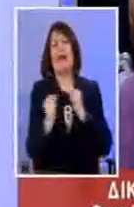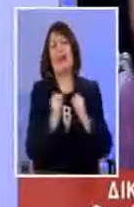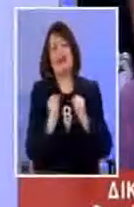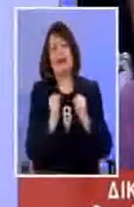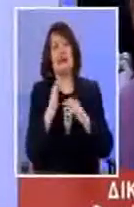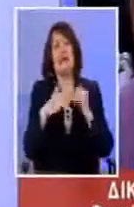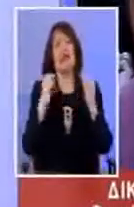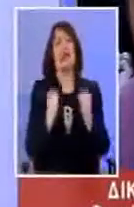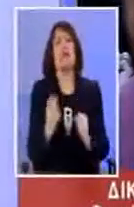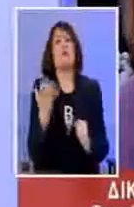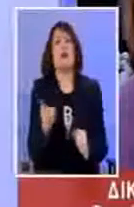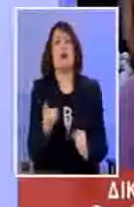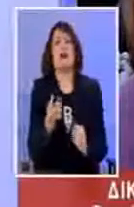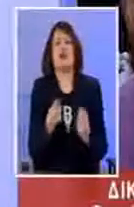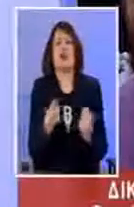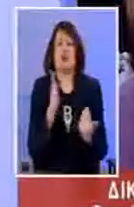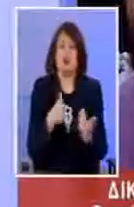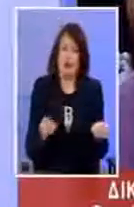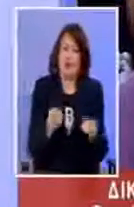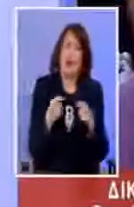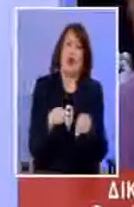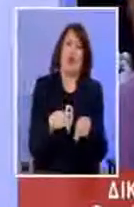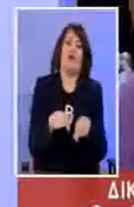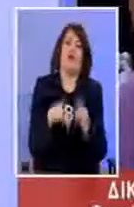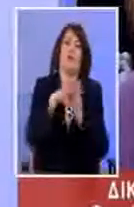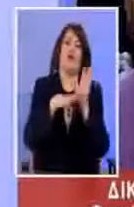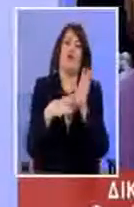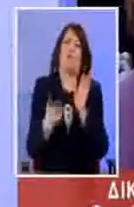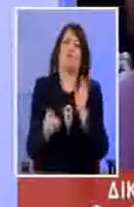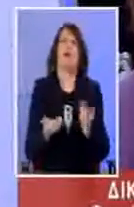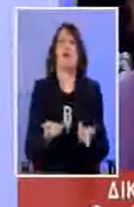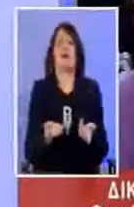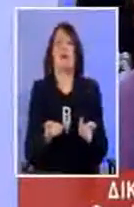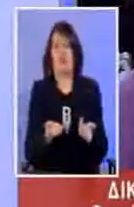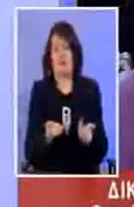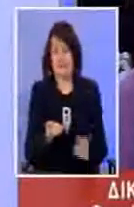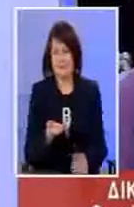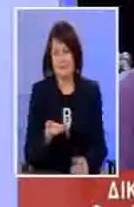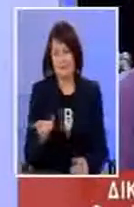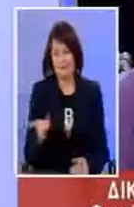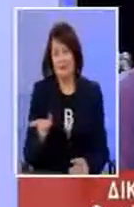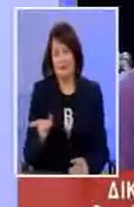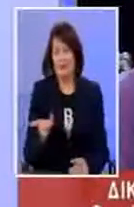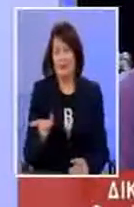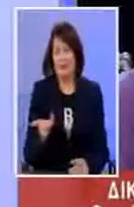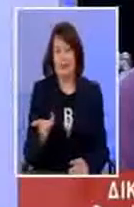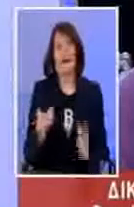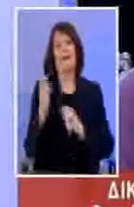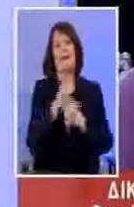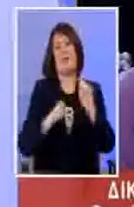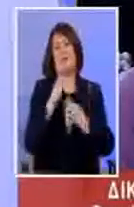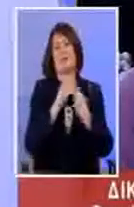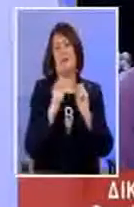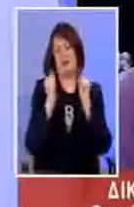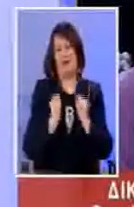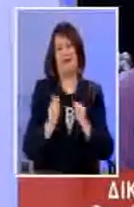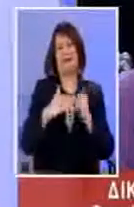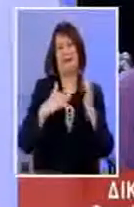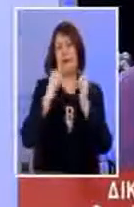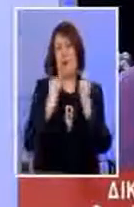δομές υπάρχουν. Υπάρχουν δηλαδή τα προγράμματα αυτά τα οποία ήδη έχουν δημιουργήσει αυτές τις δομές